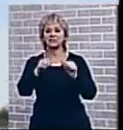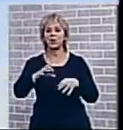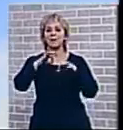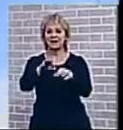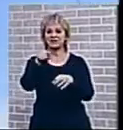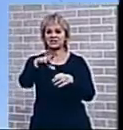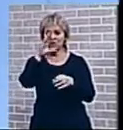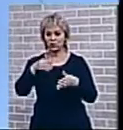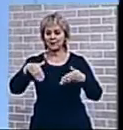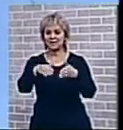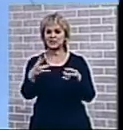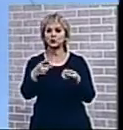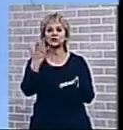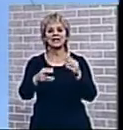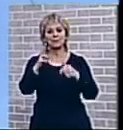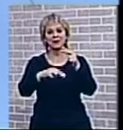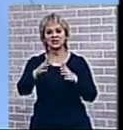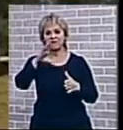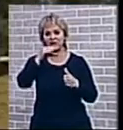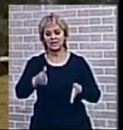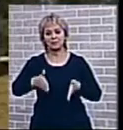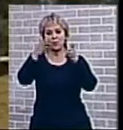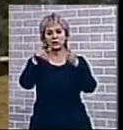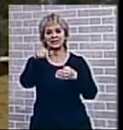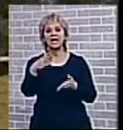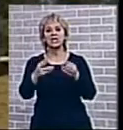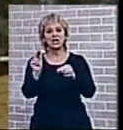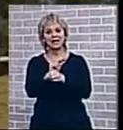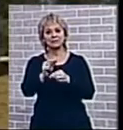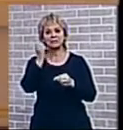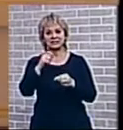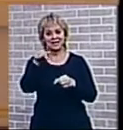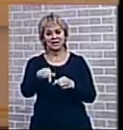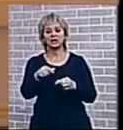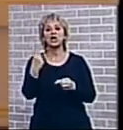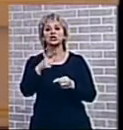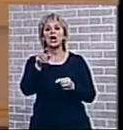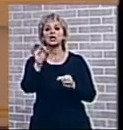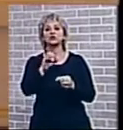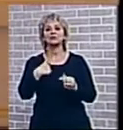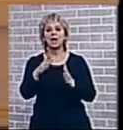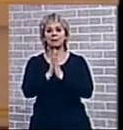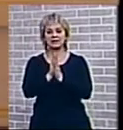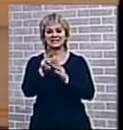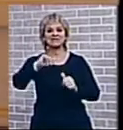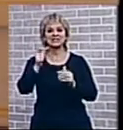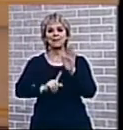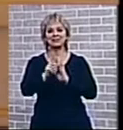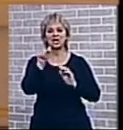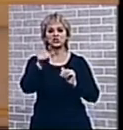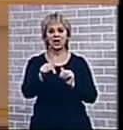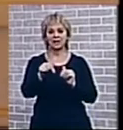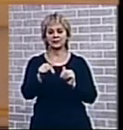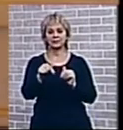провести водомагистраль, нужно либо построить водонапорные башни, либо отремонтировать их. Единственное, о чем я просил в самом начале